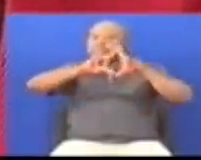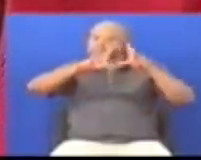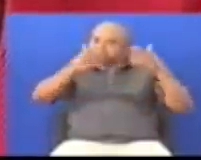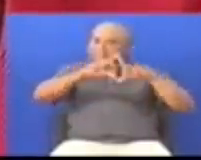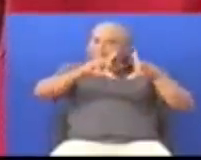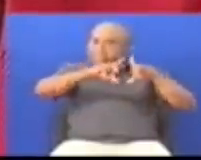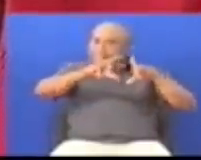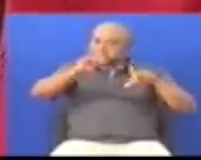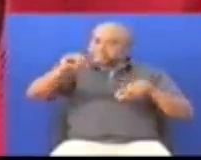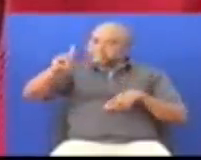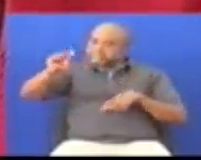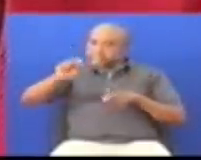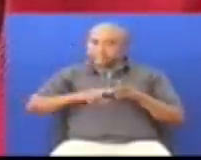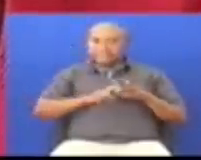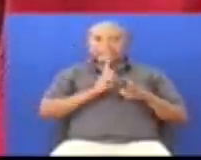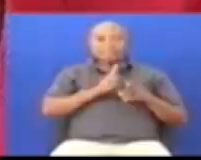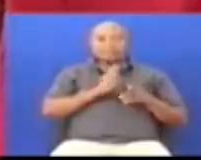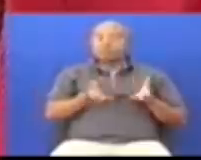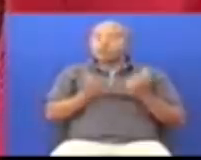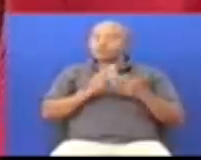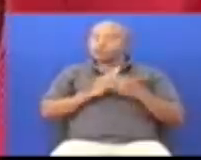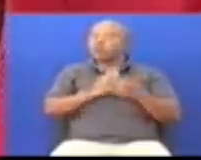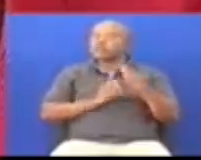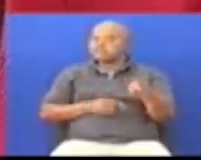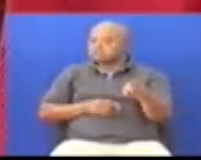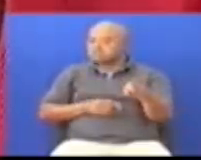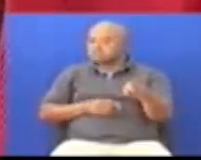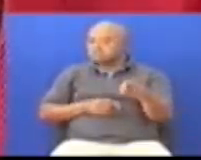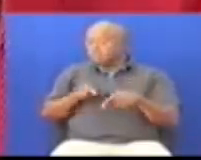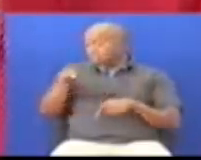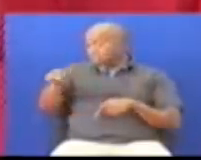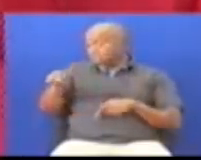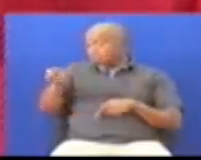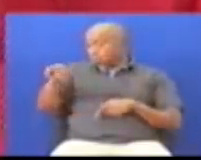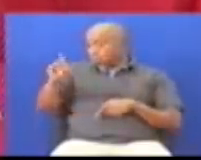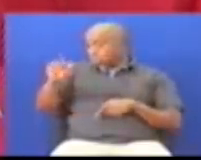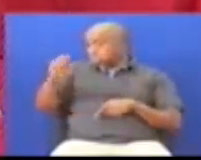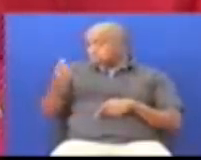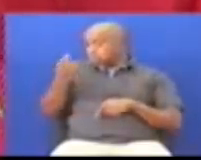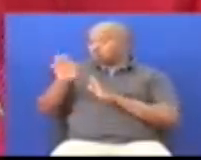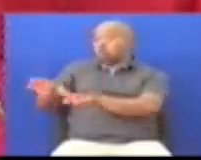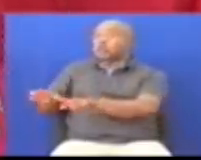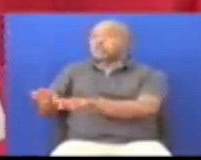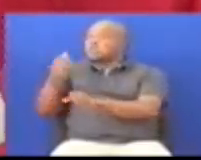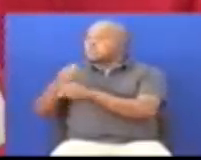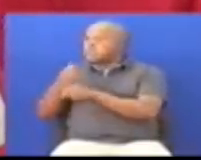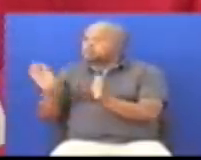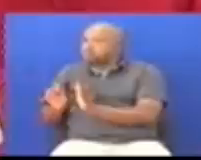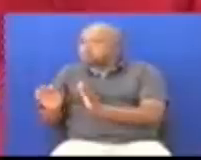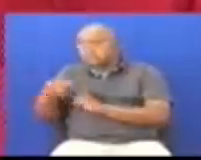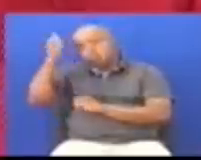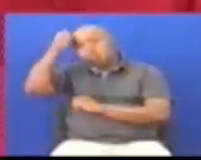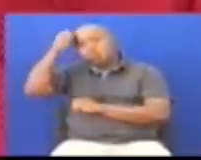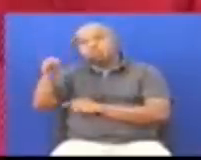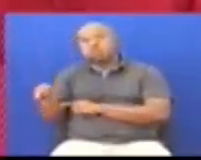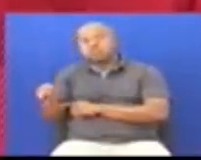take a leading role. Pacheni hao NIDA kama NIDA wahifadhi database